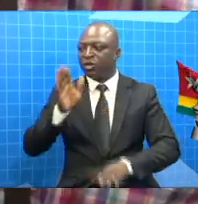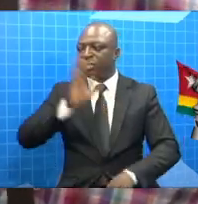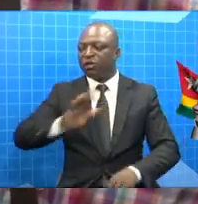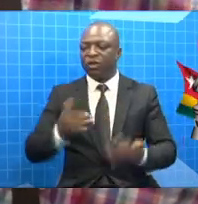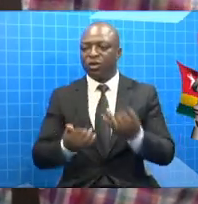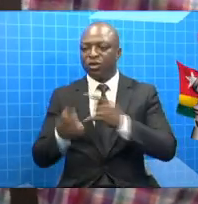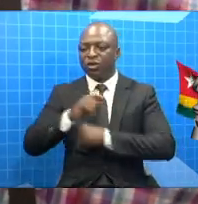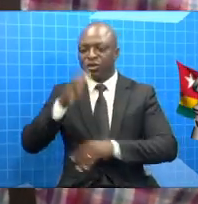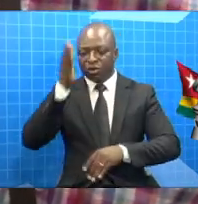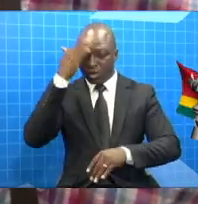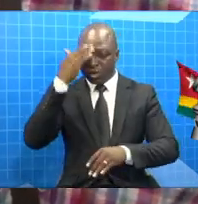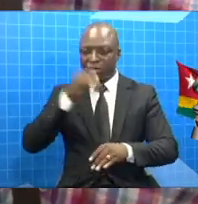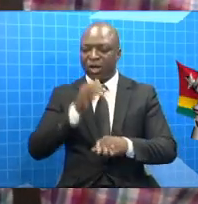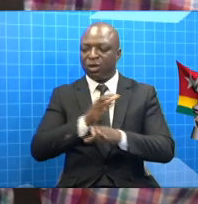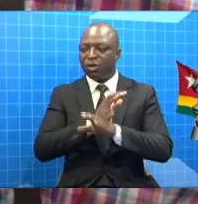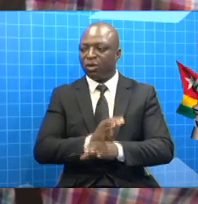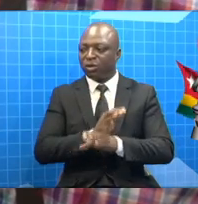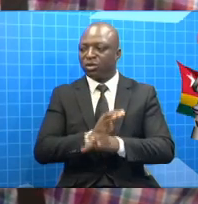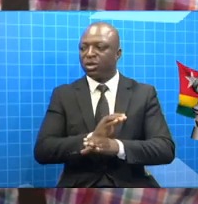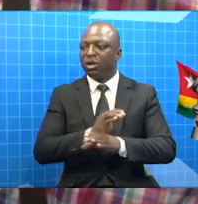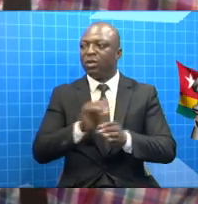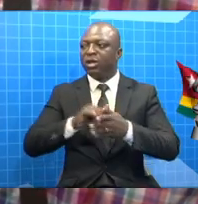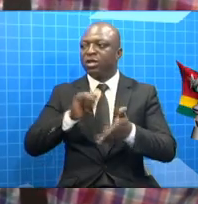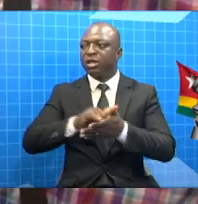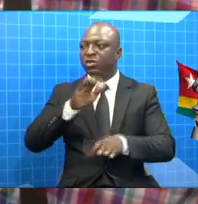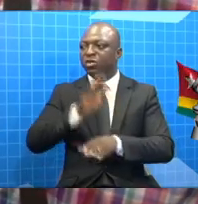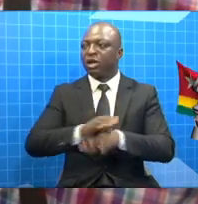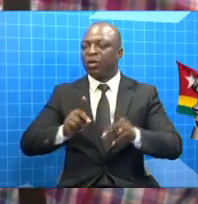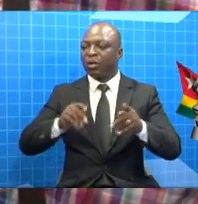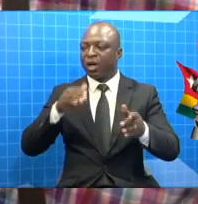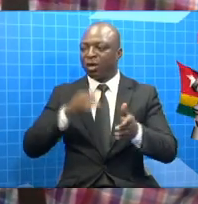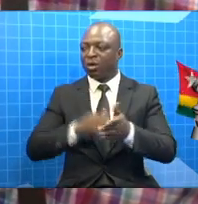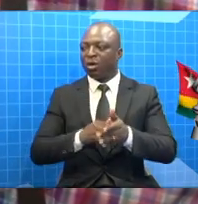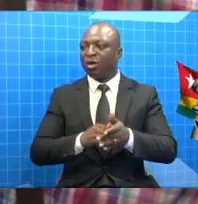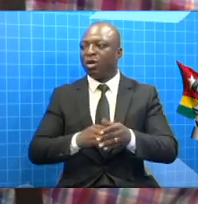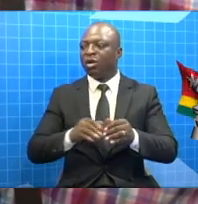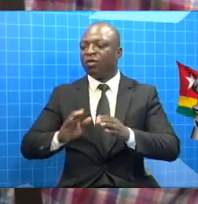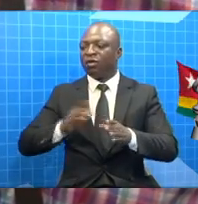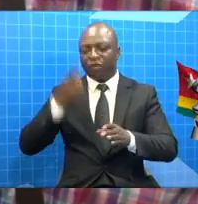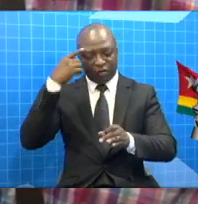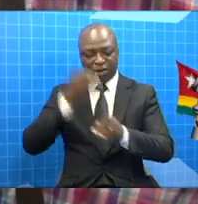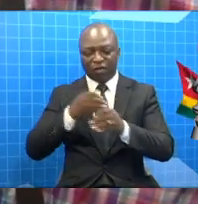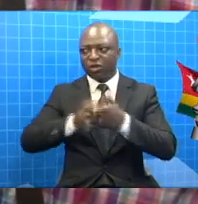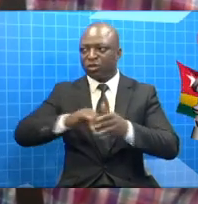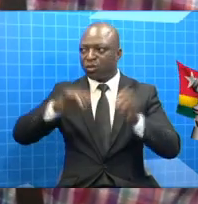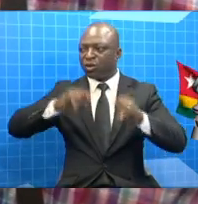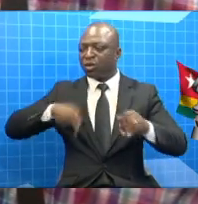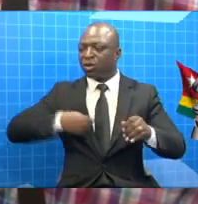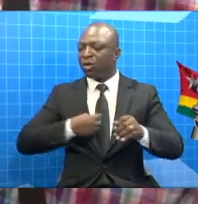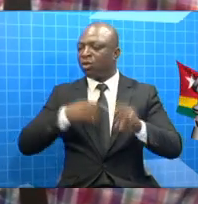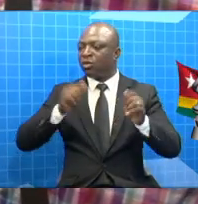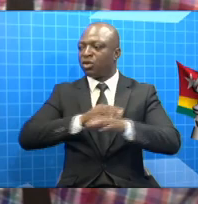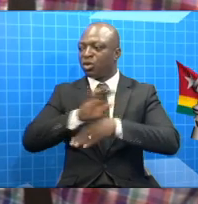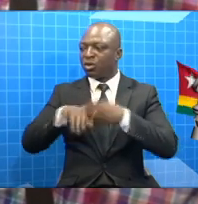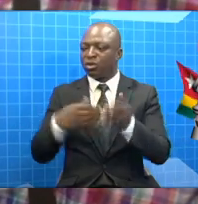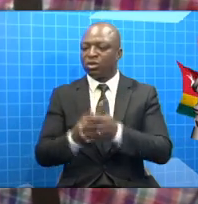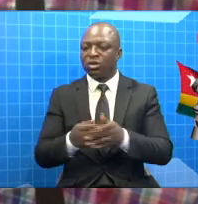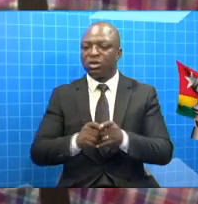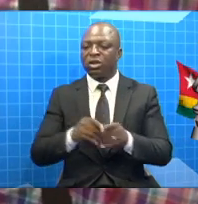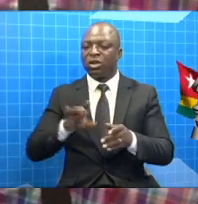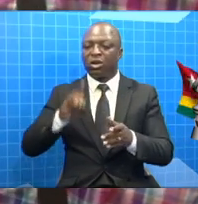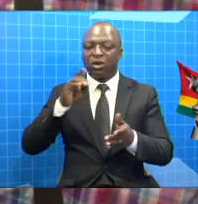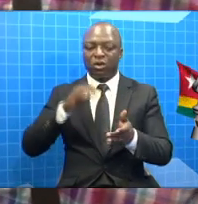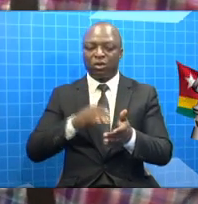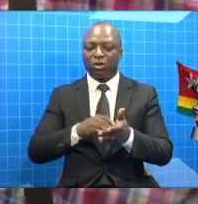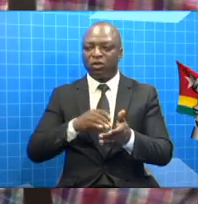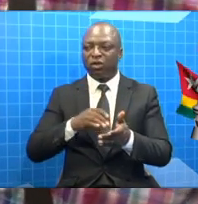connaissent pas nos cultures, mais cette soirée a permis encore une fois à ce qu'ils puissent, à ce que nous tous nous puissions encore